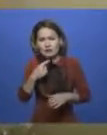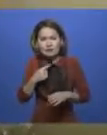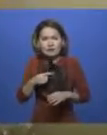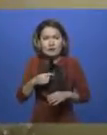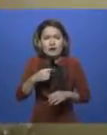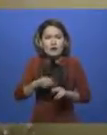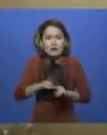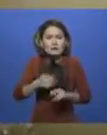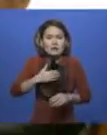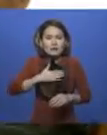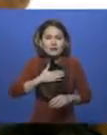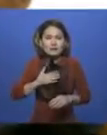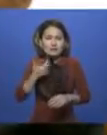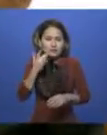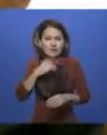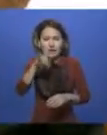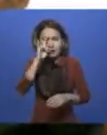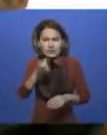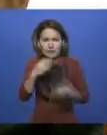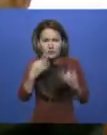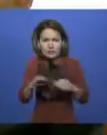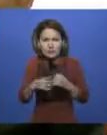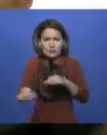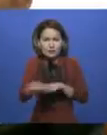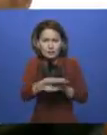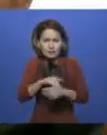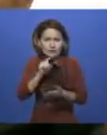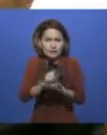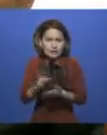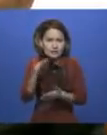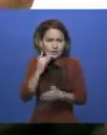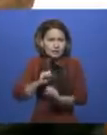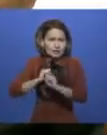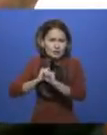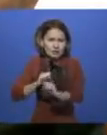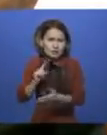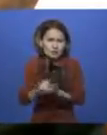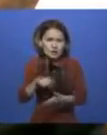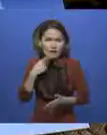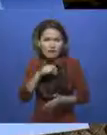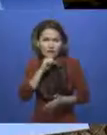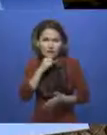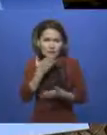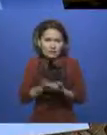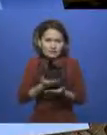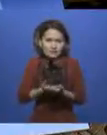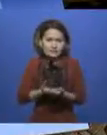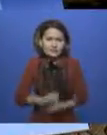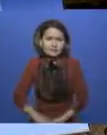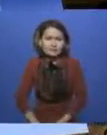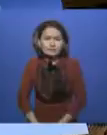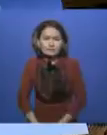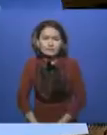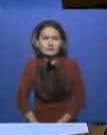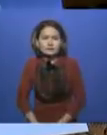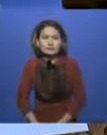Сондықтан барымызды бағалай біліп, кемелдікке ұмтылудан ұтылмасымыз анық дейді майдангер. Талғат Серікқалиұлы, Руслан Мырзағалиев,